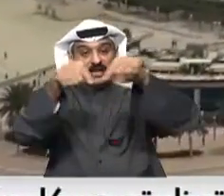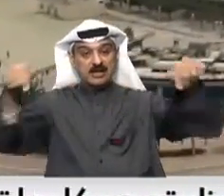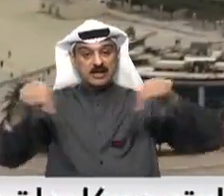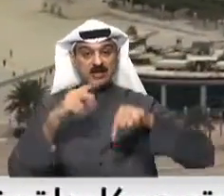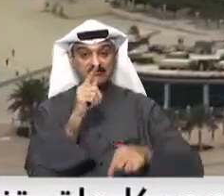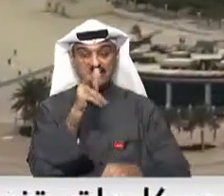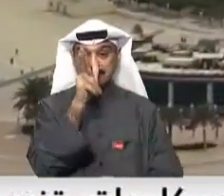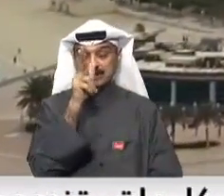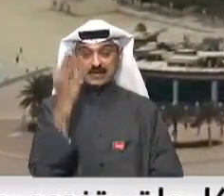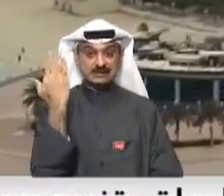الماضي